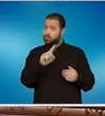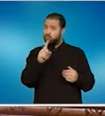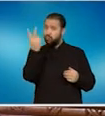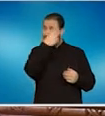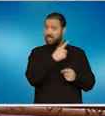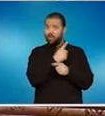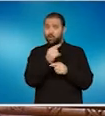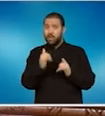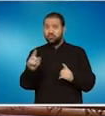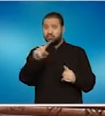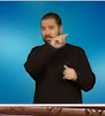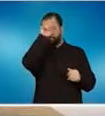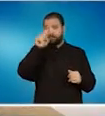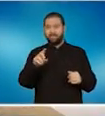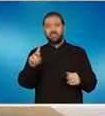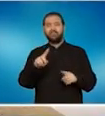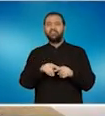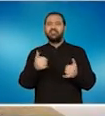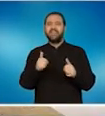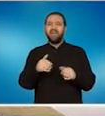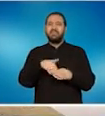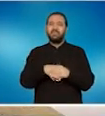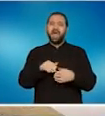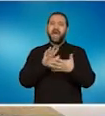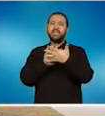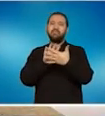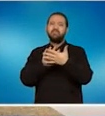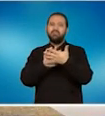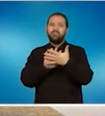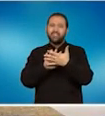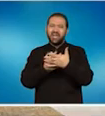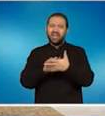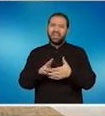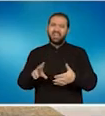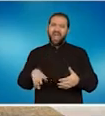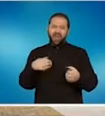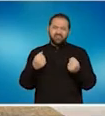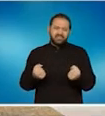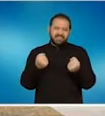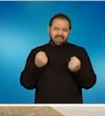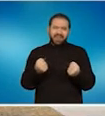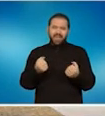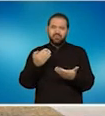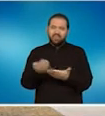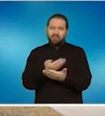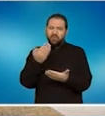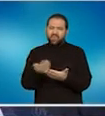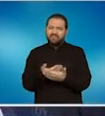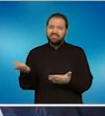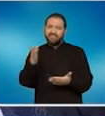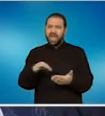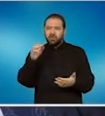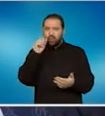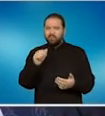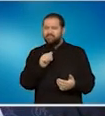întâmplat acolo este inuman. Nu-și fac ceea ce fac, ce au făcut oamenii semenilor lor, altor oameni,